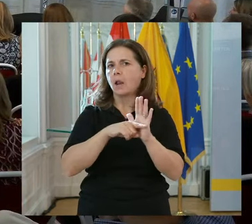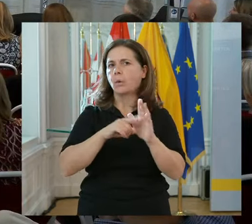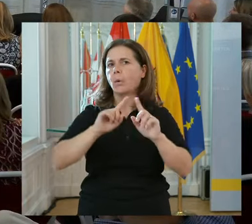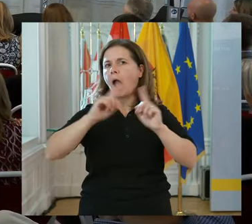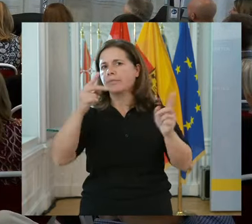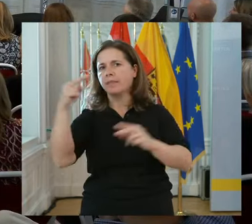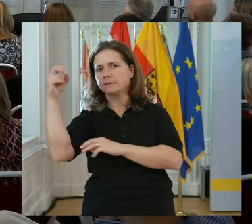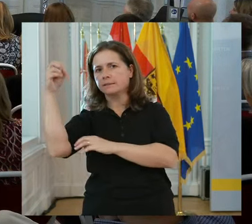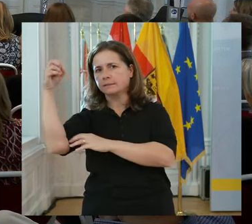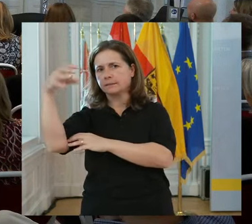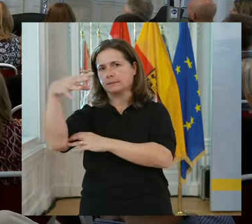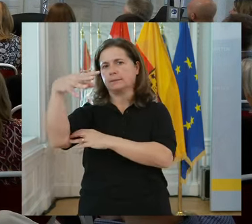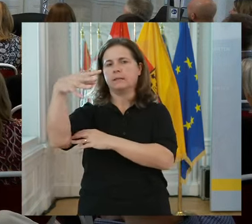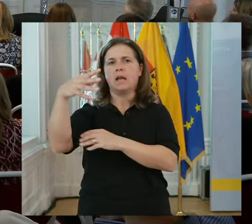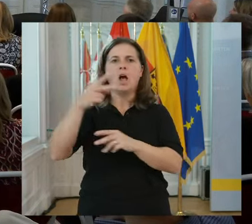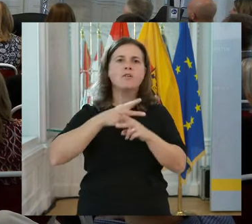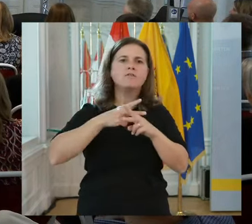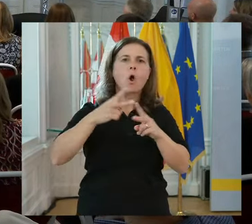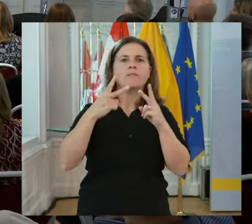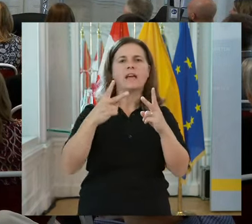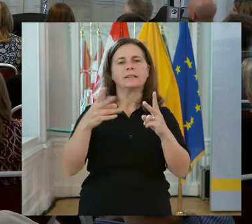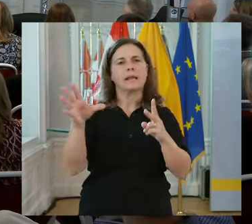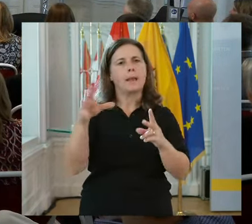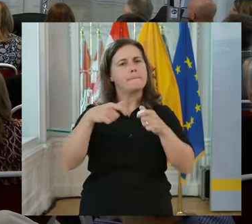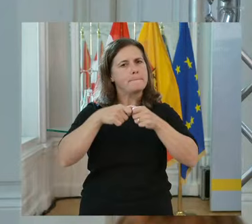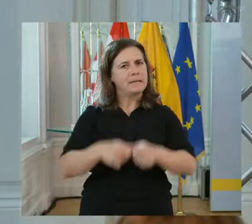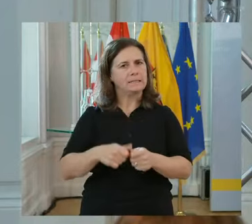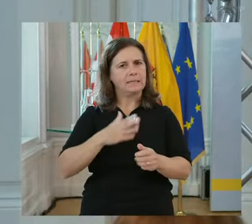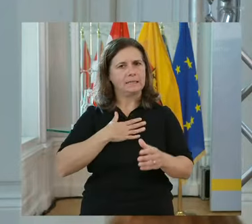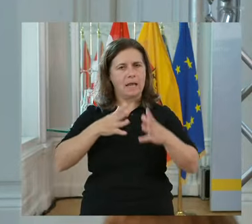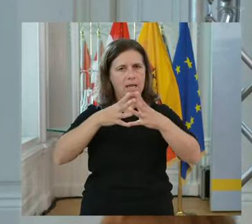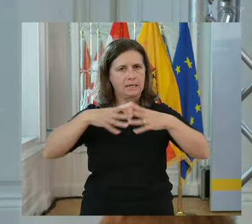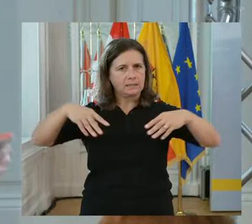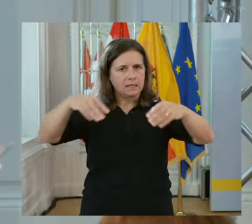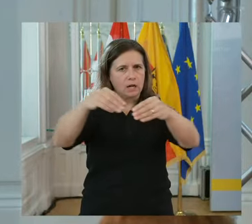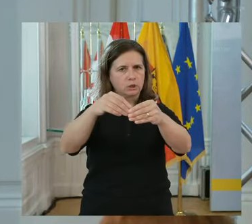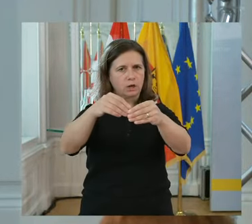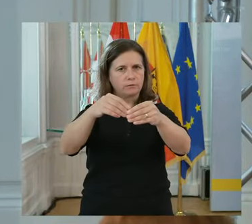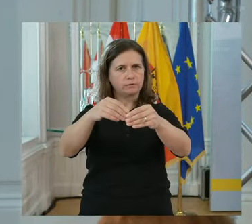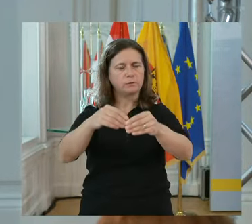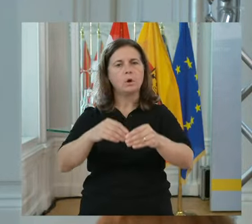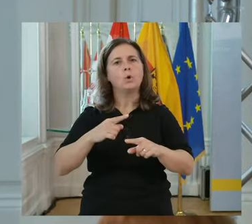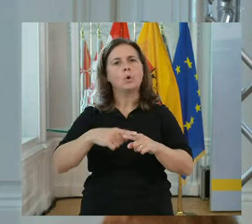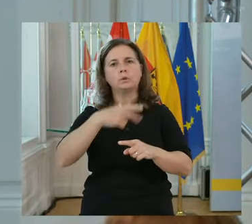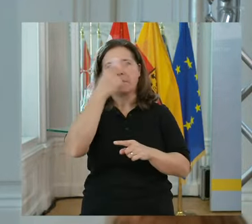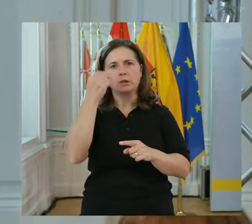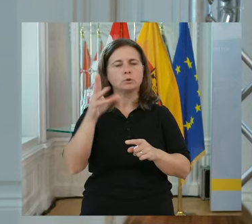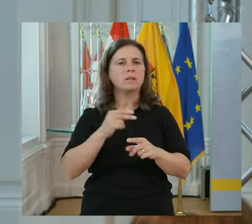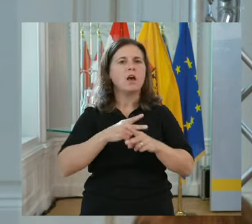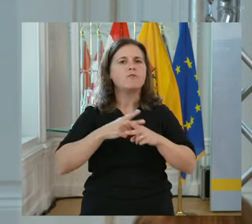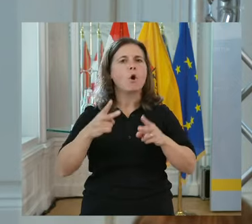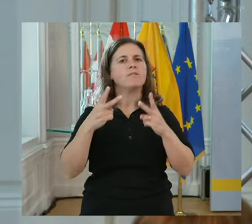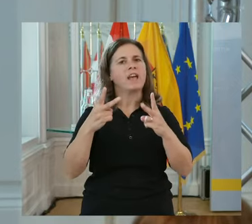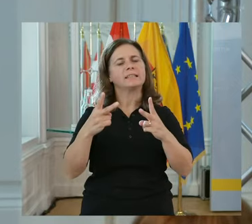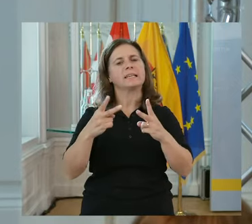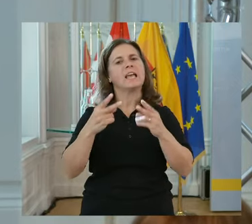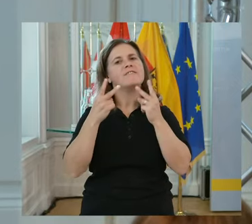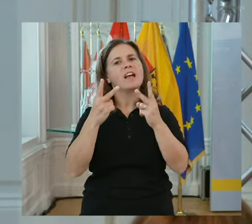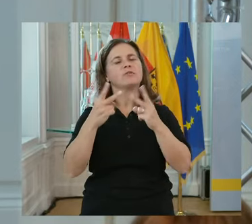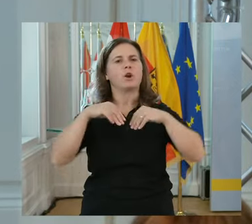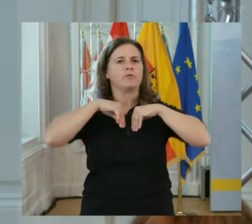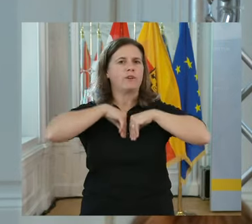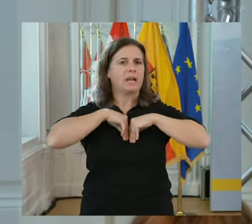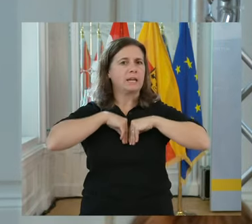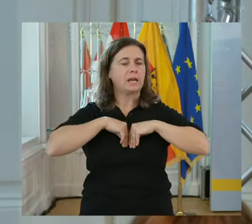Gesichtspunkt wahrzunehmen, nämlich als vollwertige Mitglieder unserer Gesellschaft und als Menschen mit vollwertigen, wertvollen Fähigkeiten und